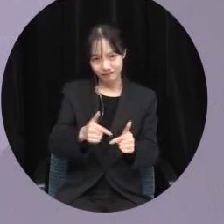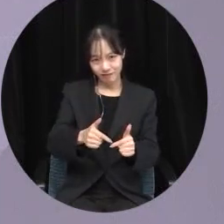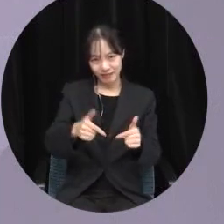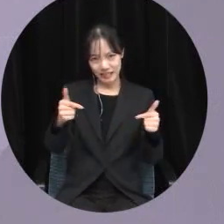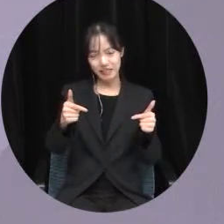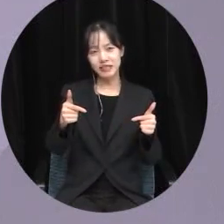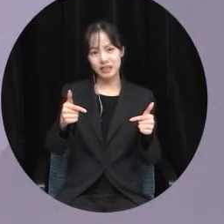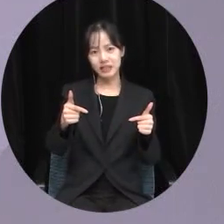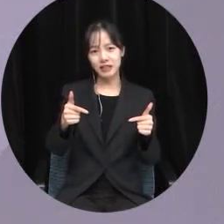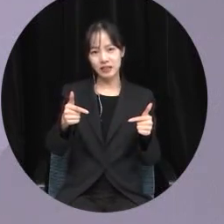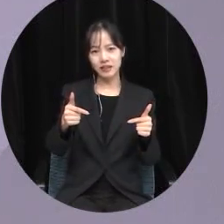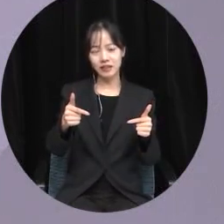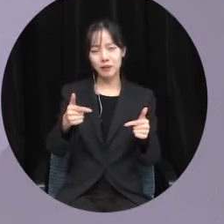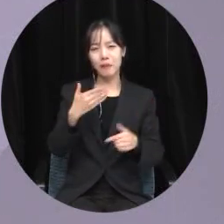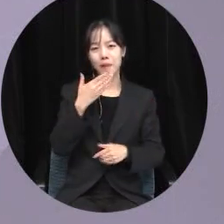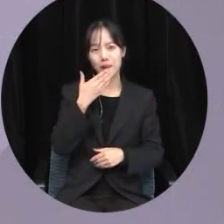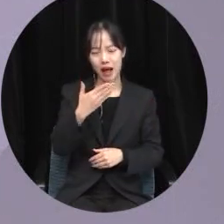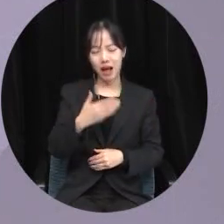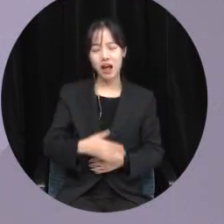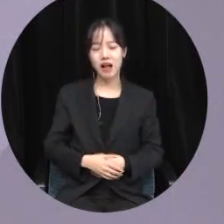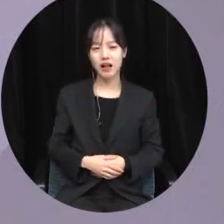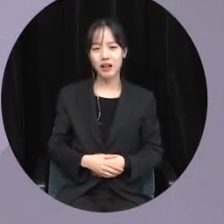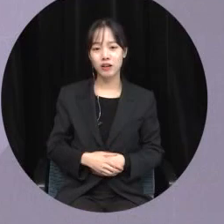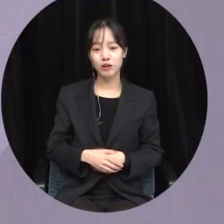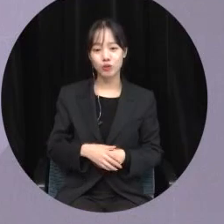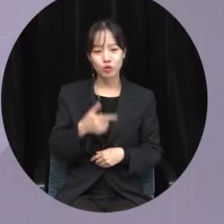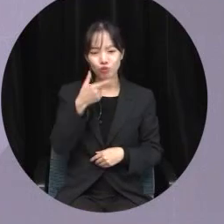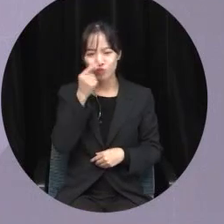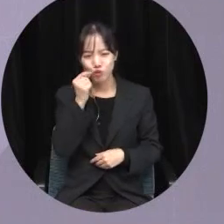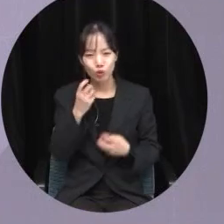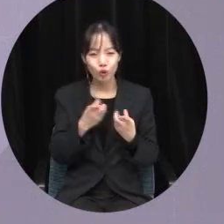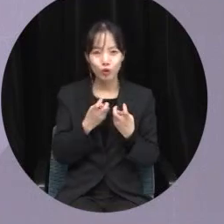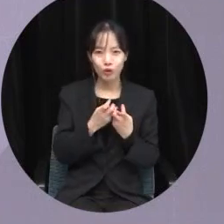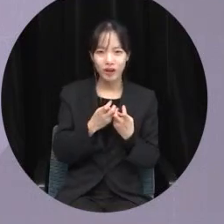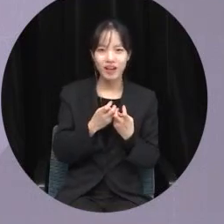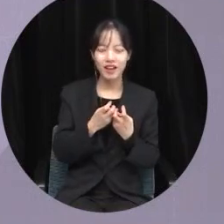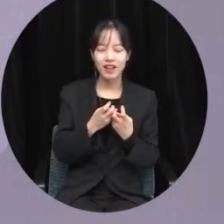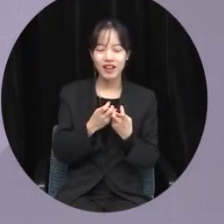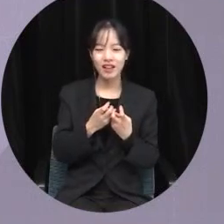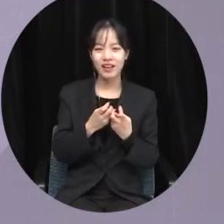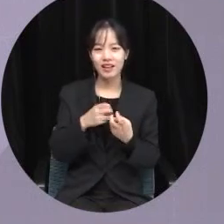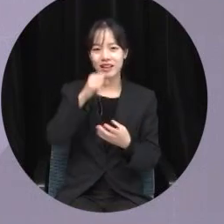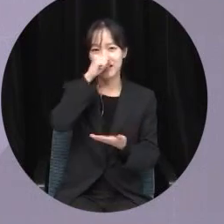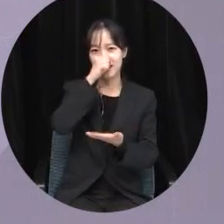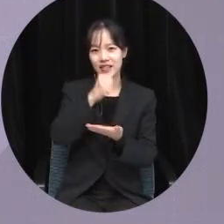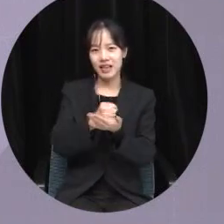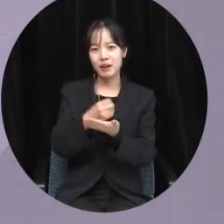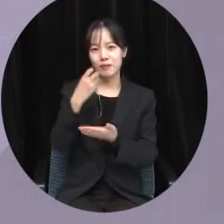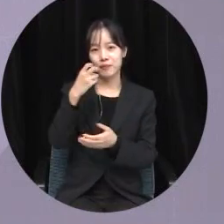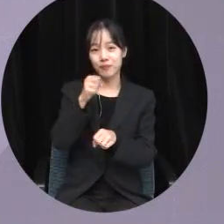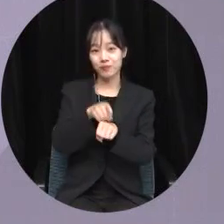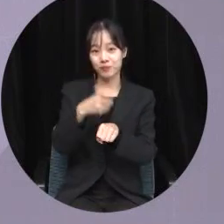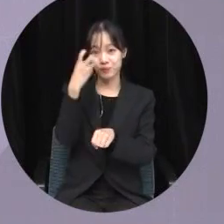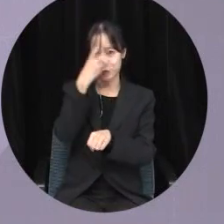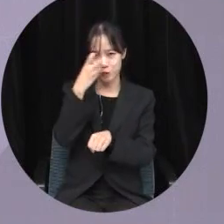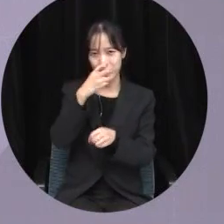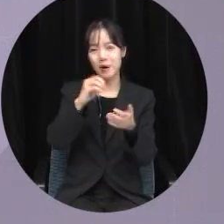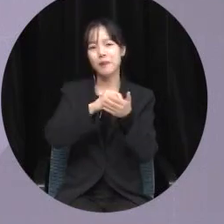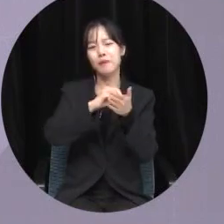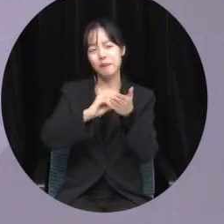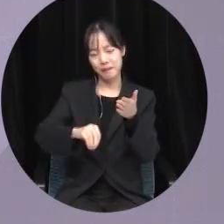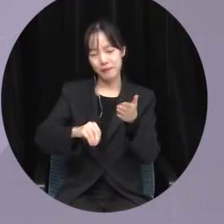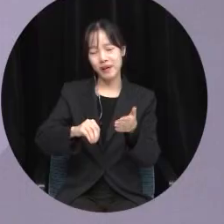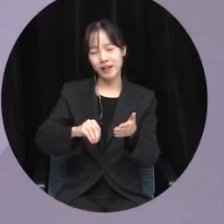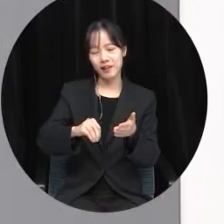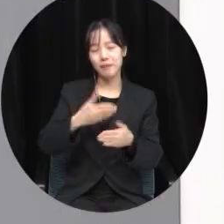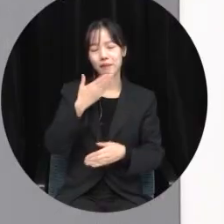보완으로 해결할 수 있다고 보고 부족할 경우는 예타 면제 절차를 추진하겠다 이런 말씀을 드린 것이다 이렇게